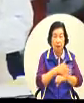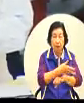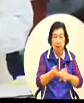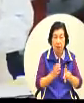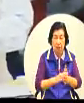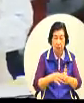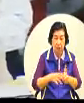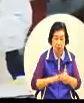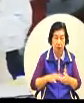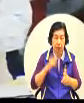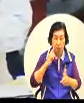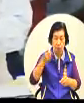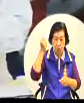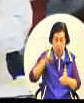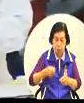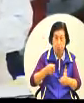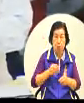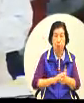人生等于死。